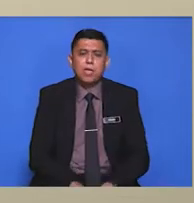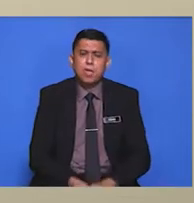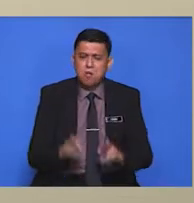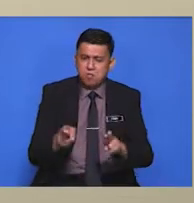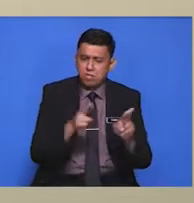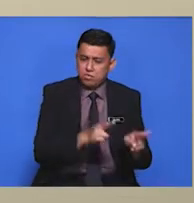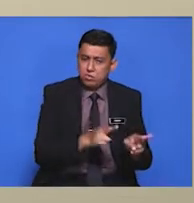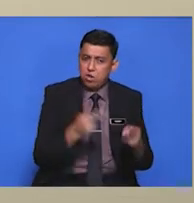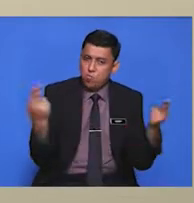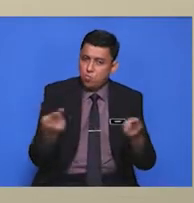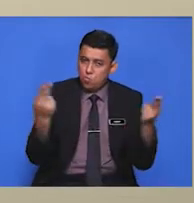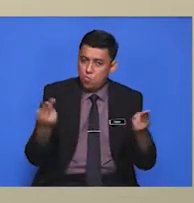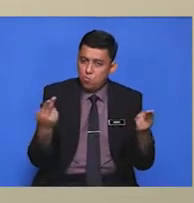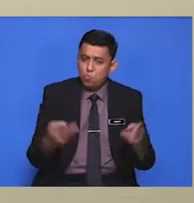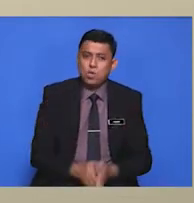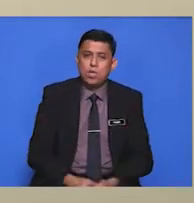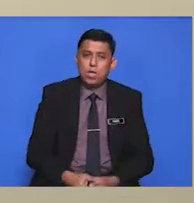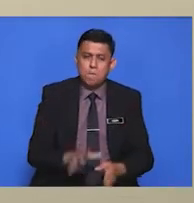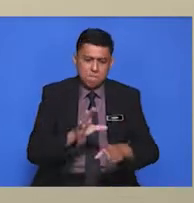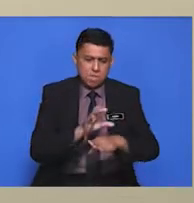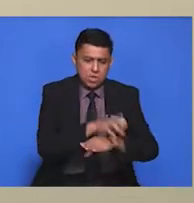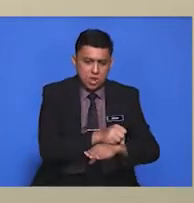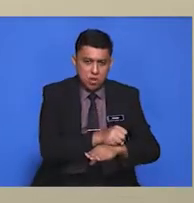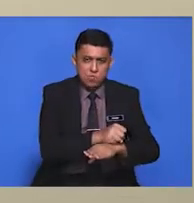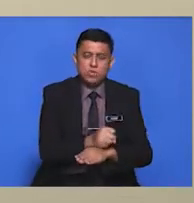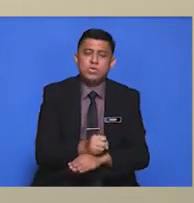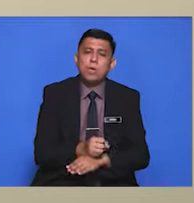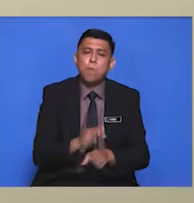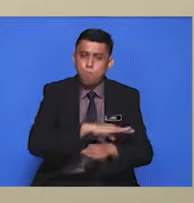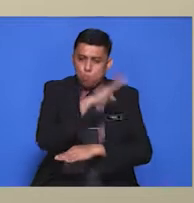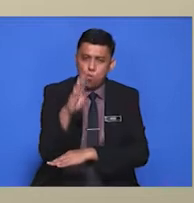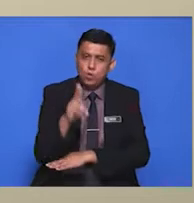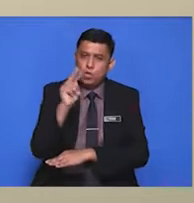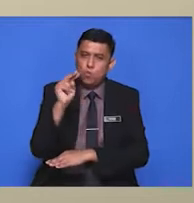pelbagai usaha untuk menakluki bukit ungu tersebut.